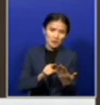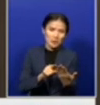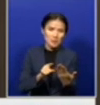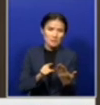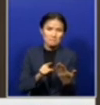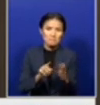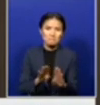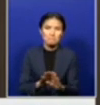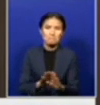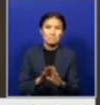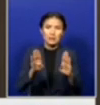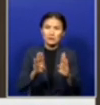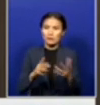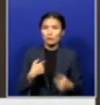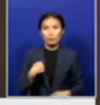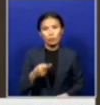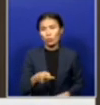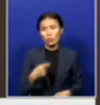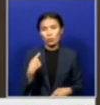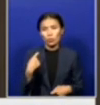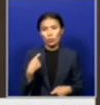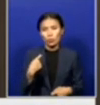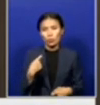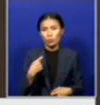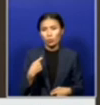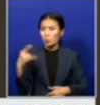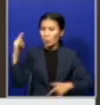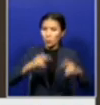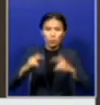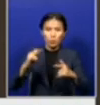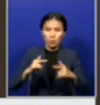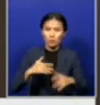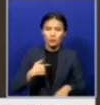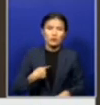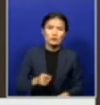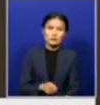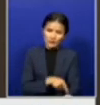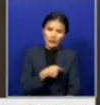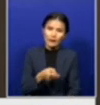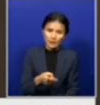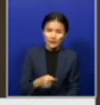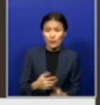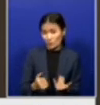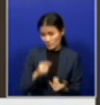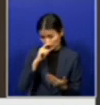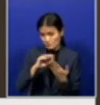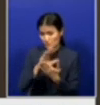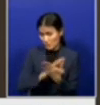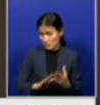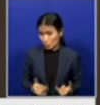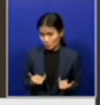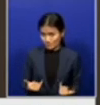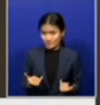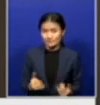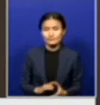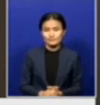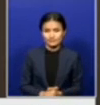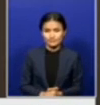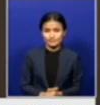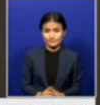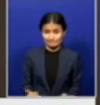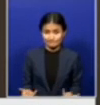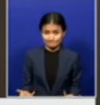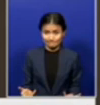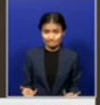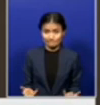ประเทศไทยนั้นนะต้องยอมรับว่าเป็นช่วงหัวเลี้ยวหัวต่อในเชิงของความสมดุลในด้าน